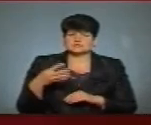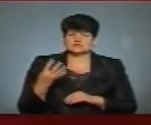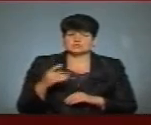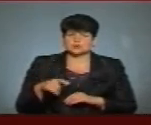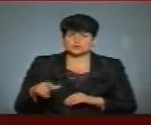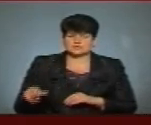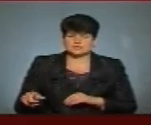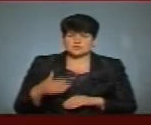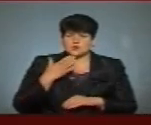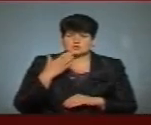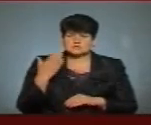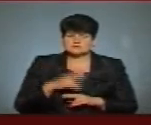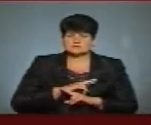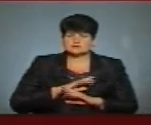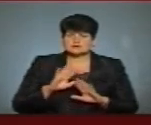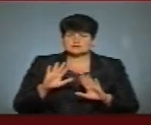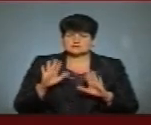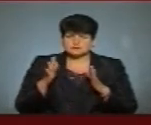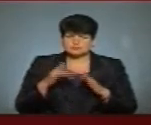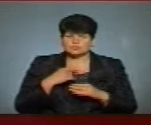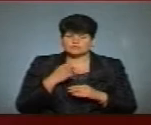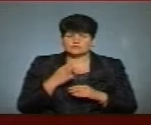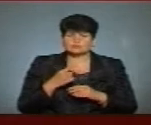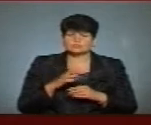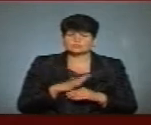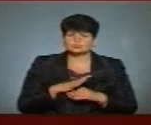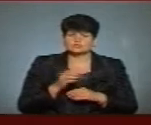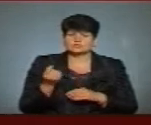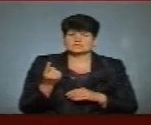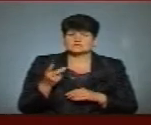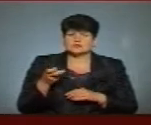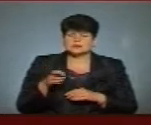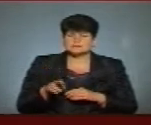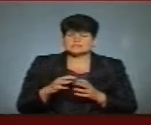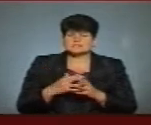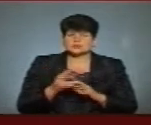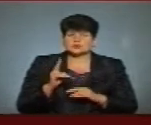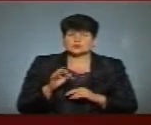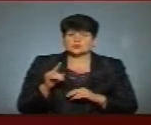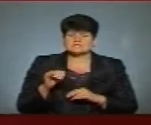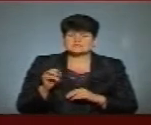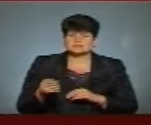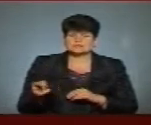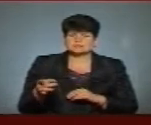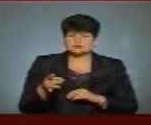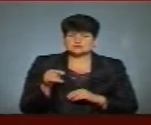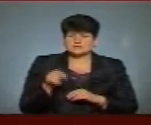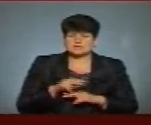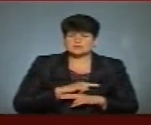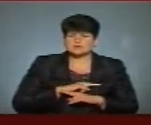людини. Останній летальний випадок, за словами Володимира Паничева, був 11 липня у селі Козівка Тернопільського району. Там